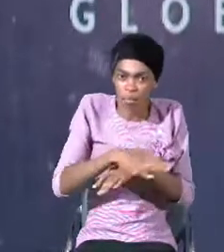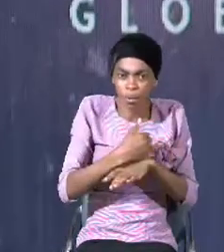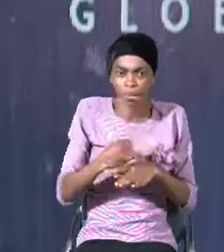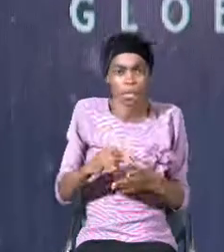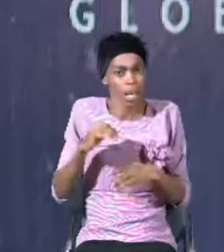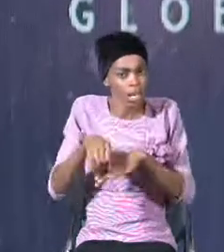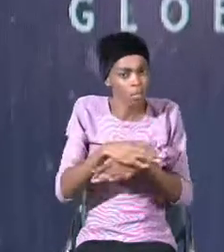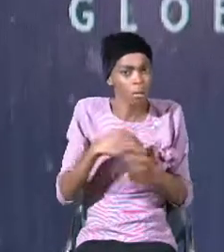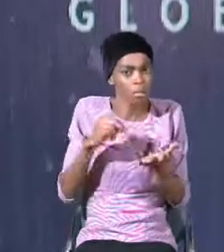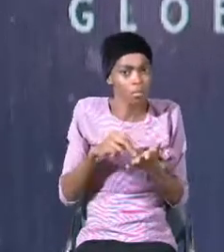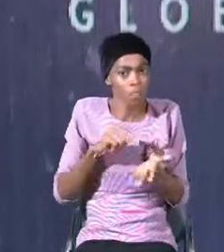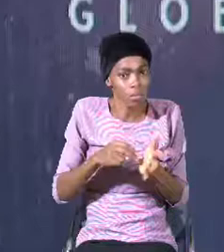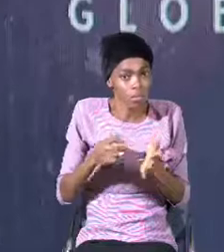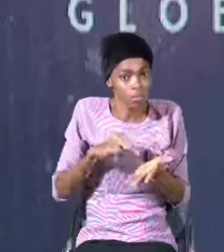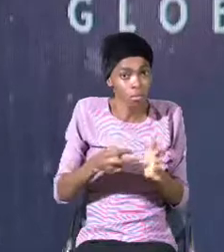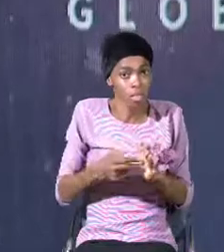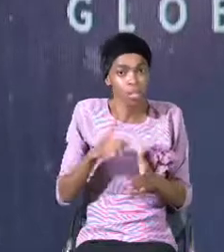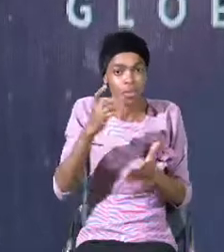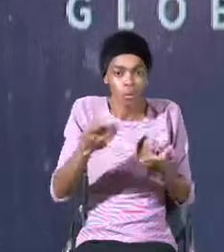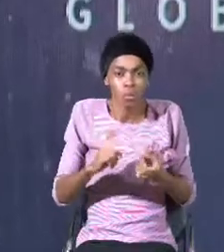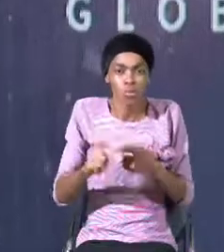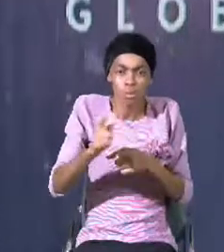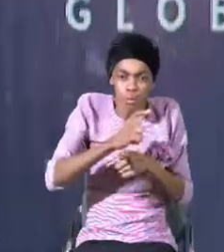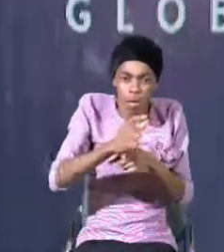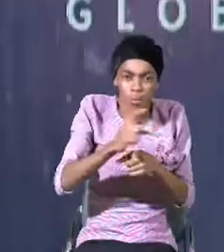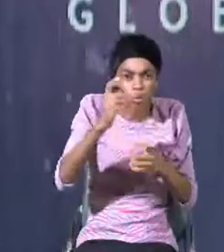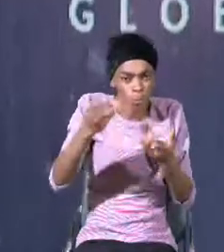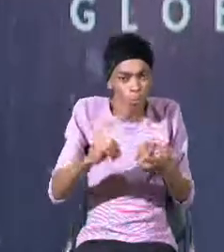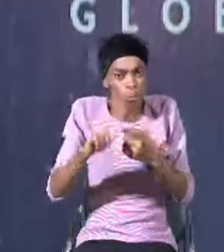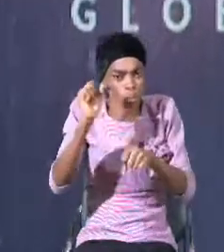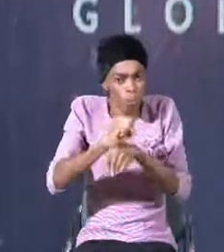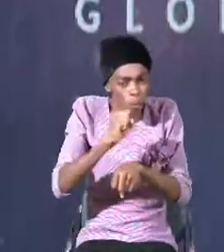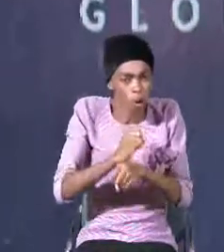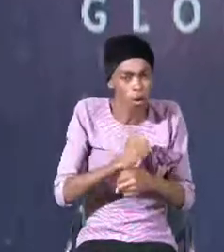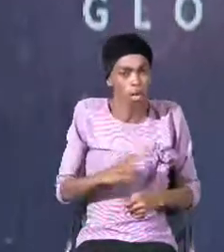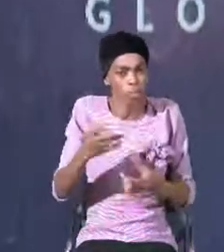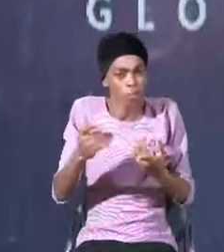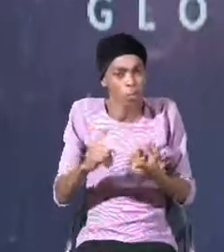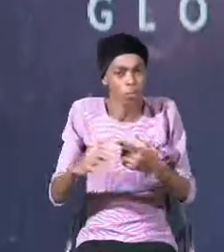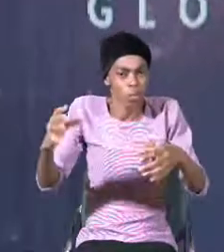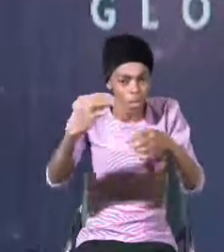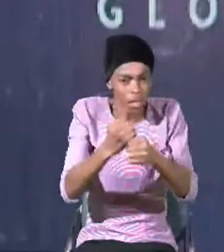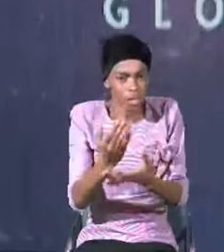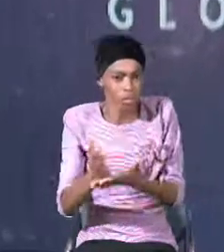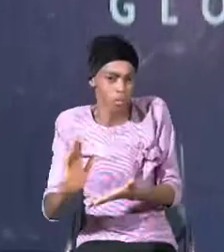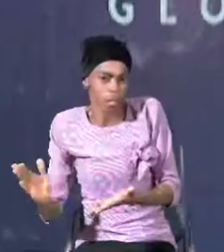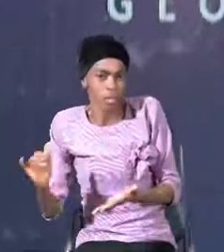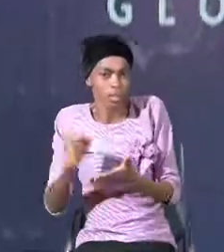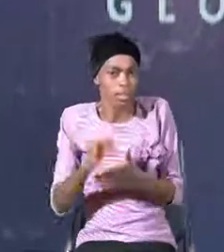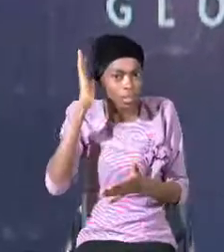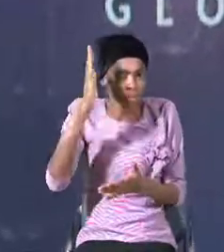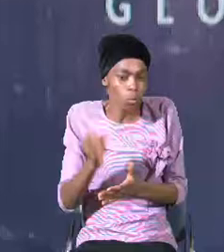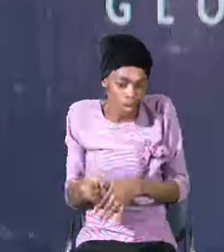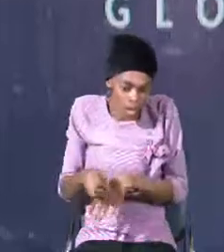vivre. Tu veux vivre, tu veux marcher, travailler, tu veux avoir quelque chose qui